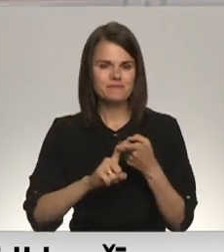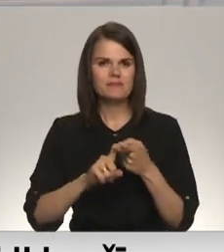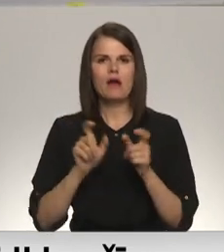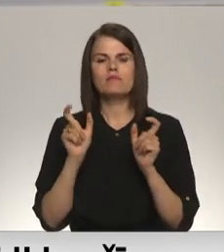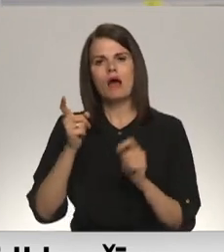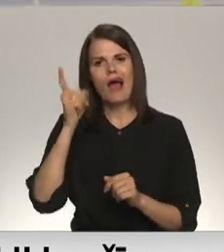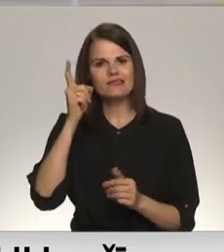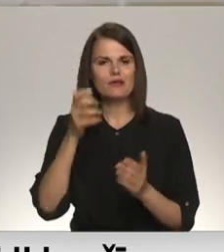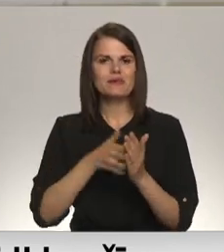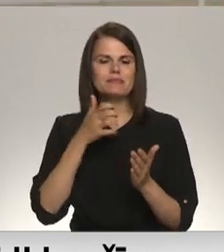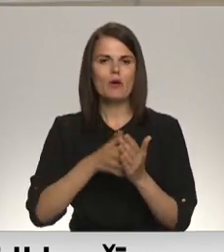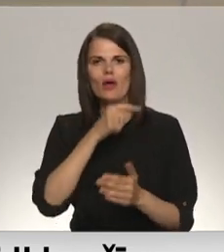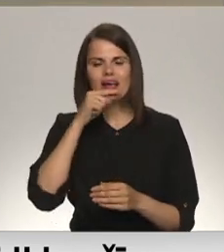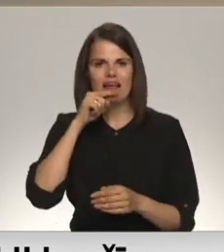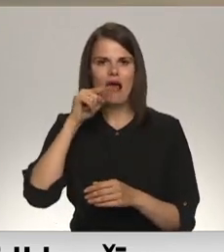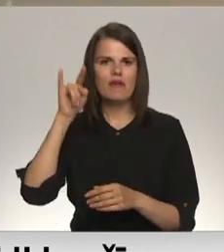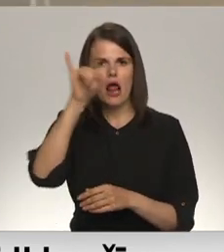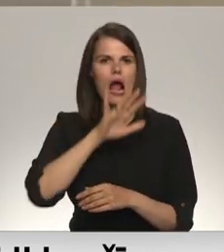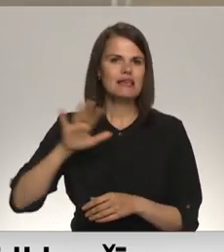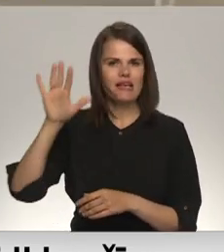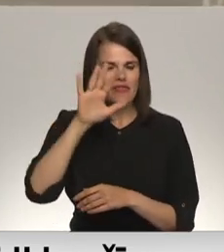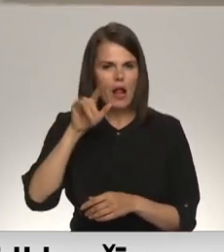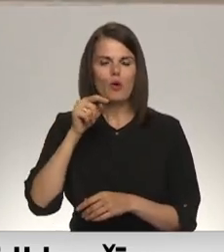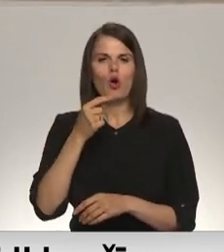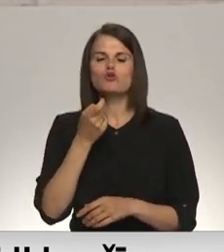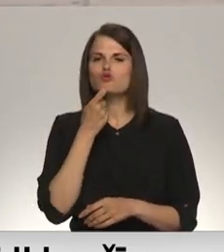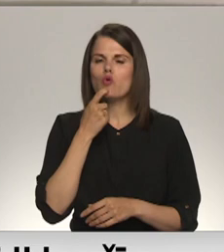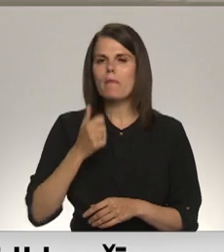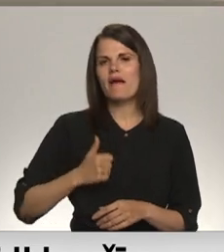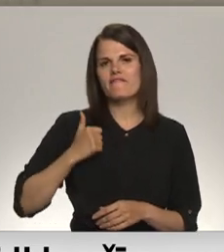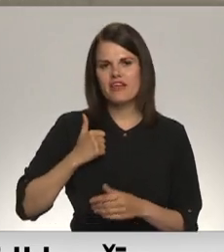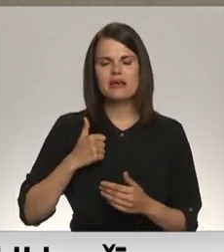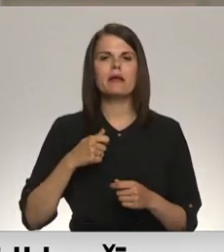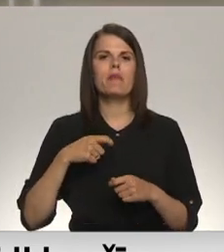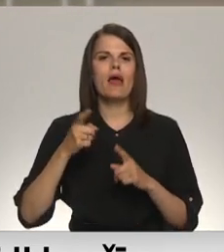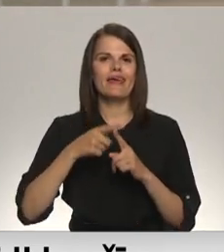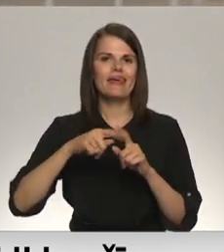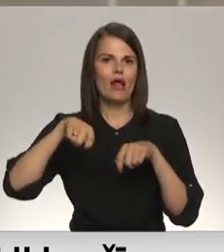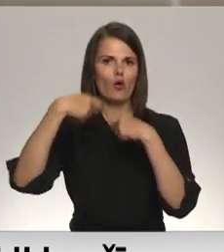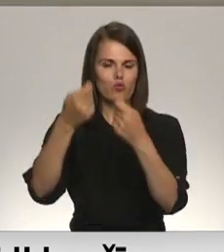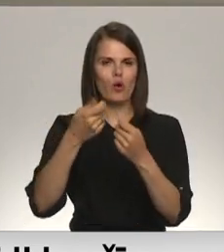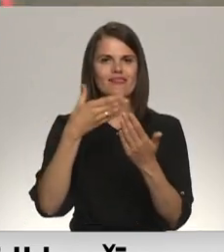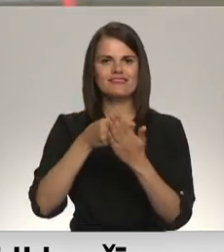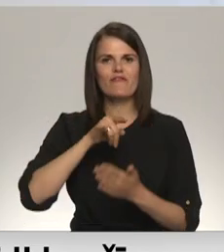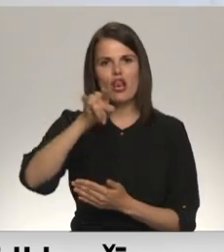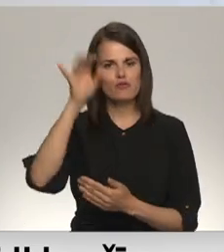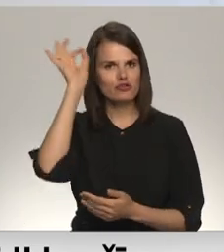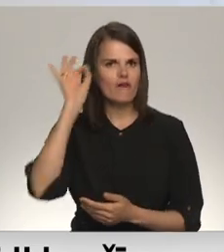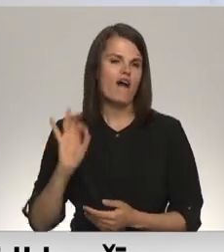liekumu izmantot Krievijas gaisa telpu, Somijas pārvadātājs izīrējis vairākas savas lidmašīnas pārvadātājiem Vācijā.